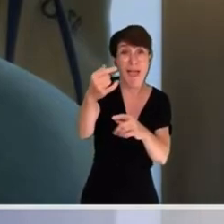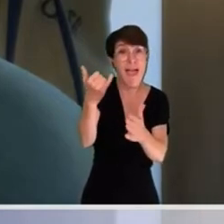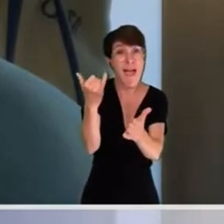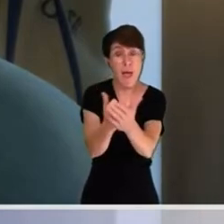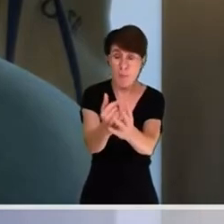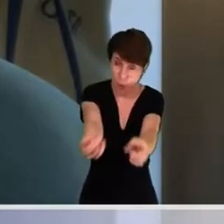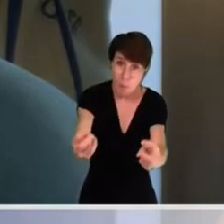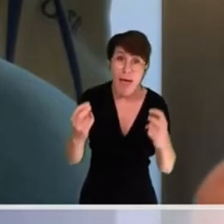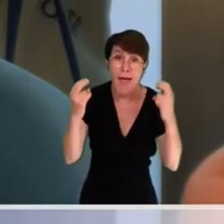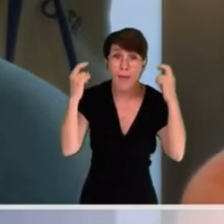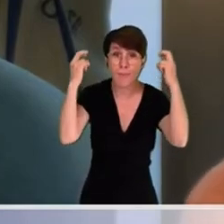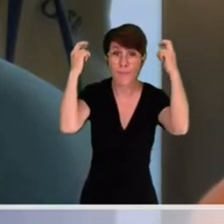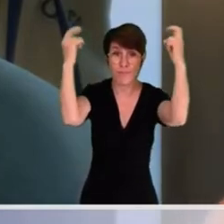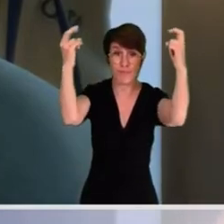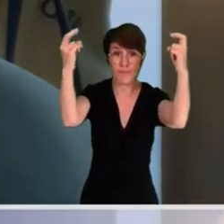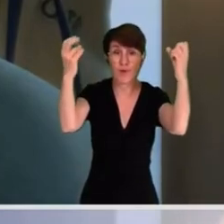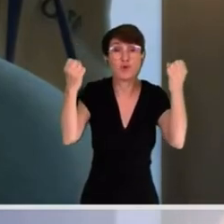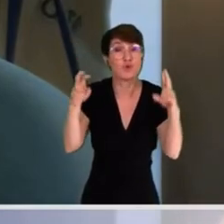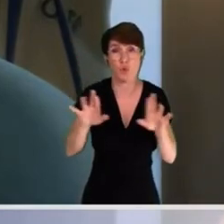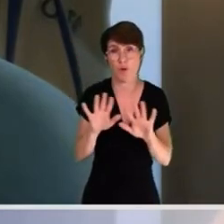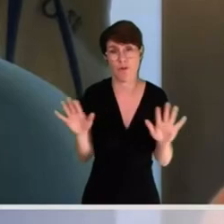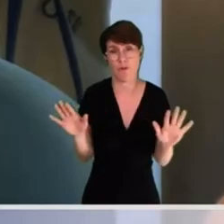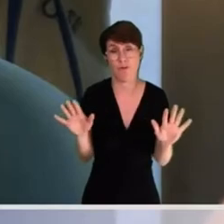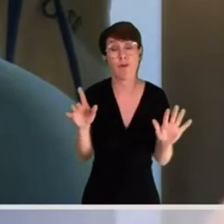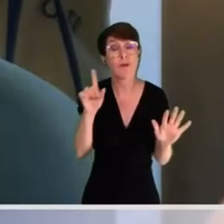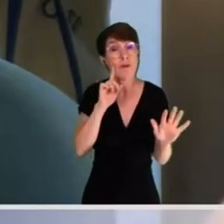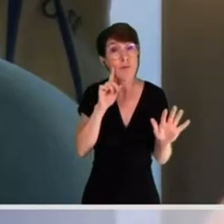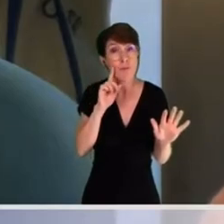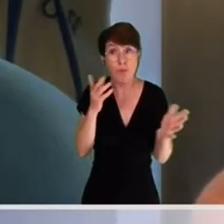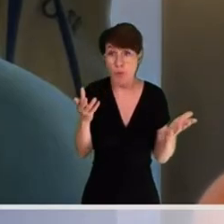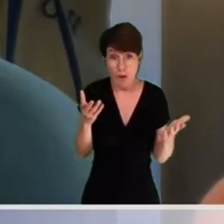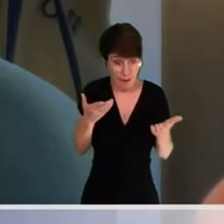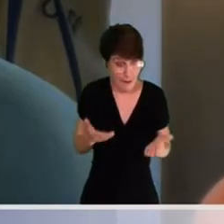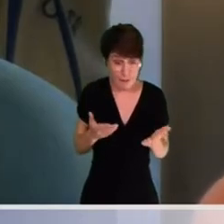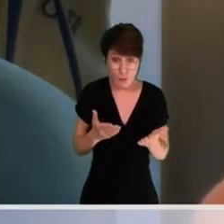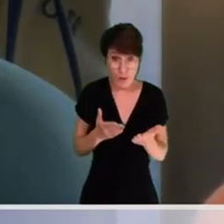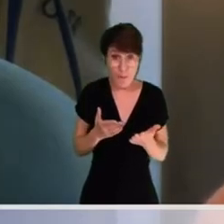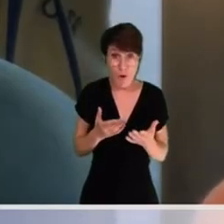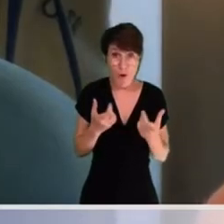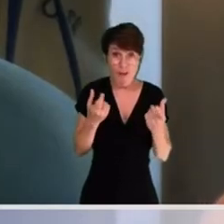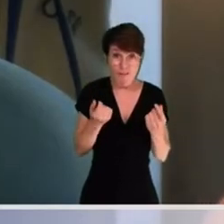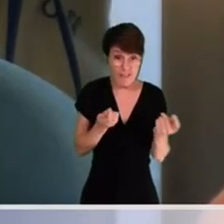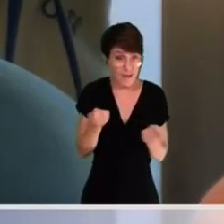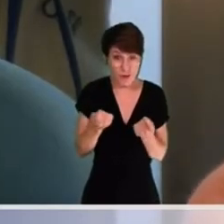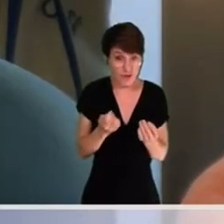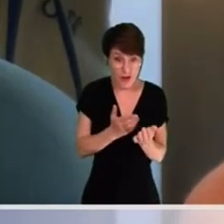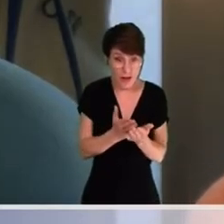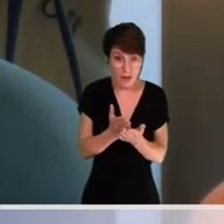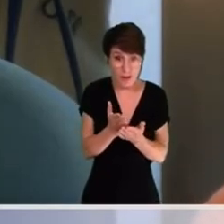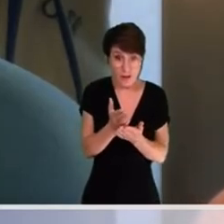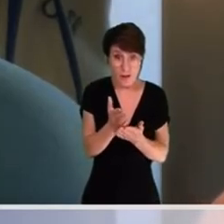d'impôts parce que la trajectoire financière telle qu'elle est dessinée pour